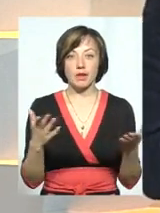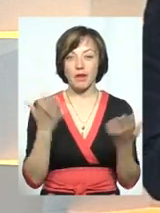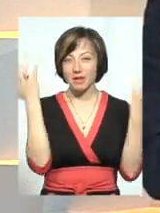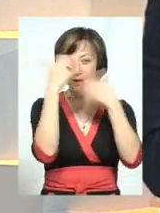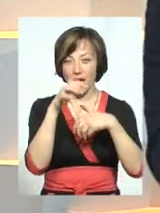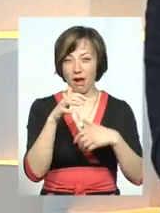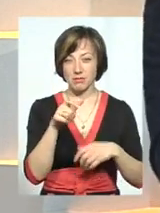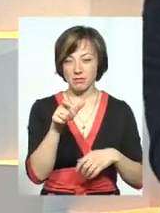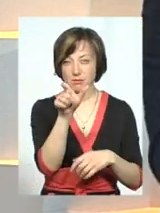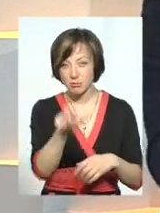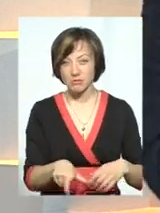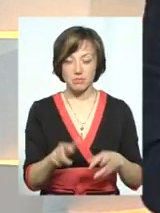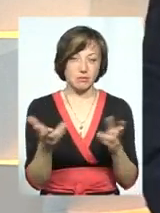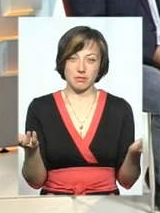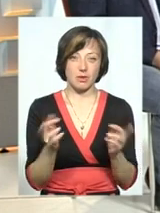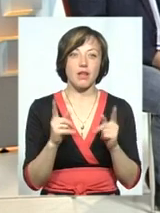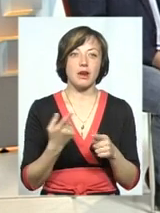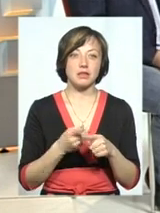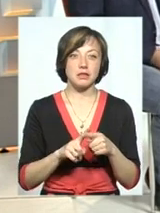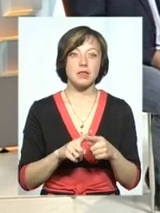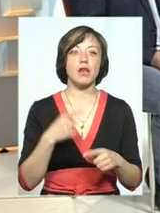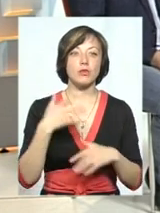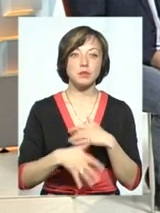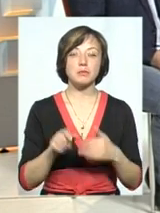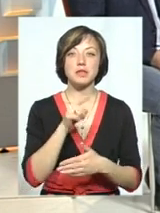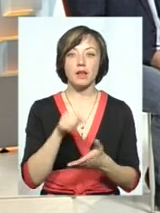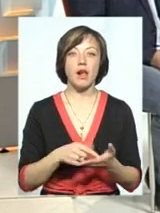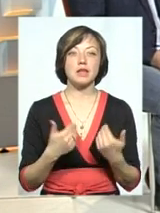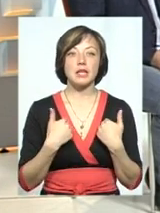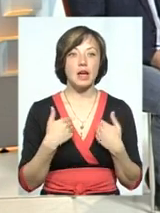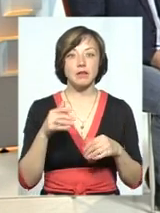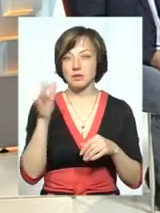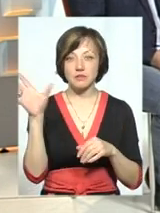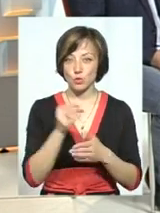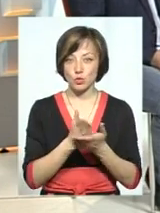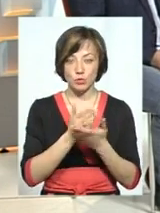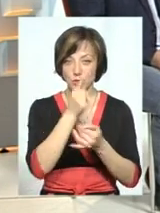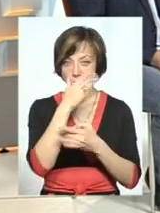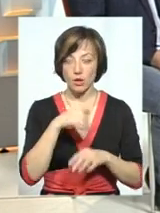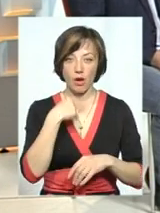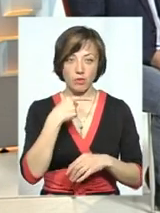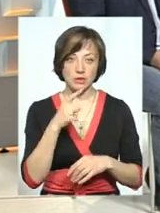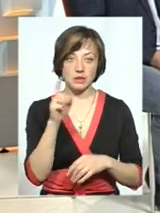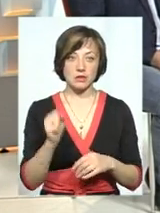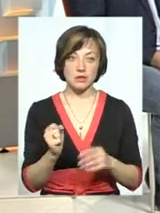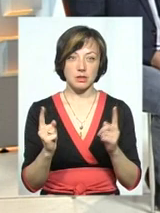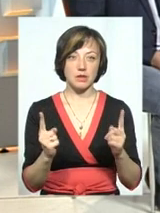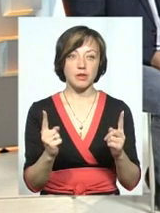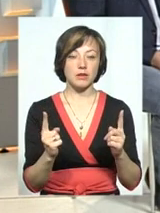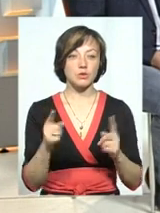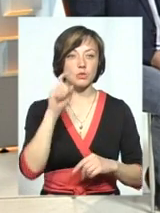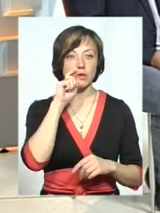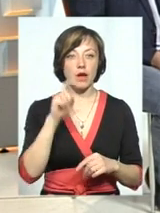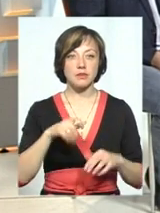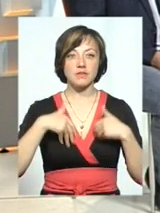якийсь, VPN якийсь. Як ви будете зараз це відслідковувати? Я зрозумію питання. Ну, дивіться, я не можу говорити за всю службу, я в даному випадку говорю як там за громадянина України і можу